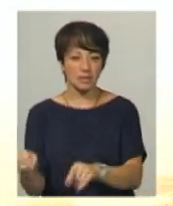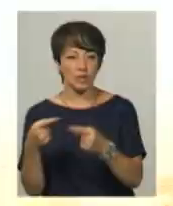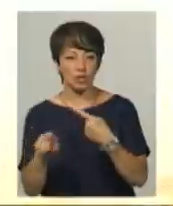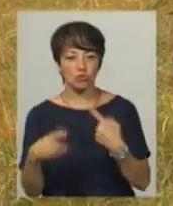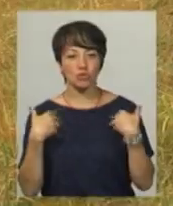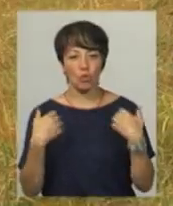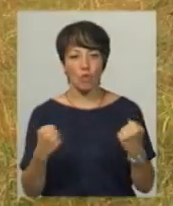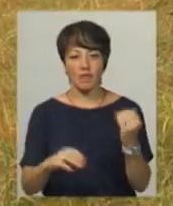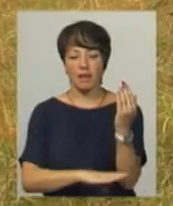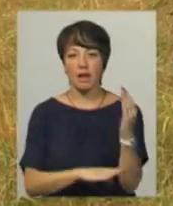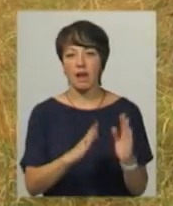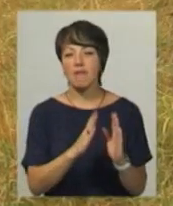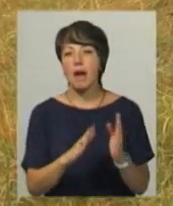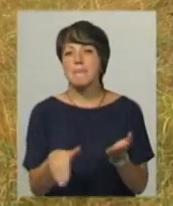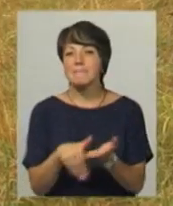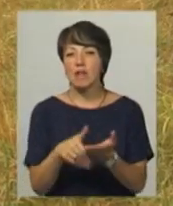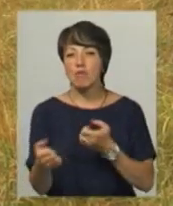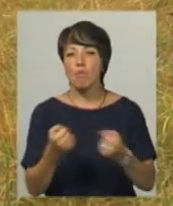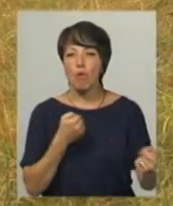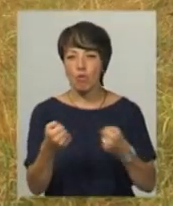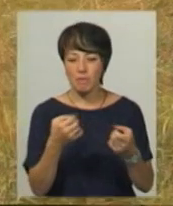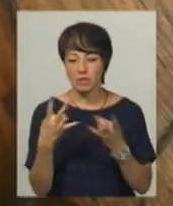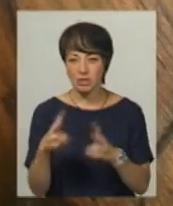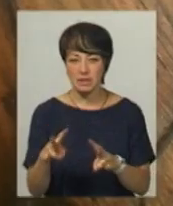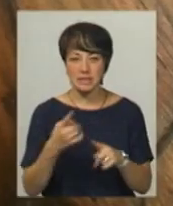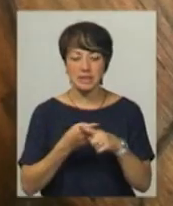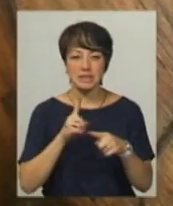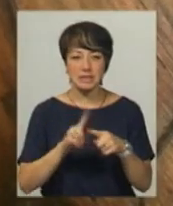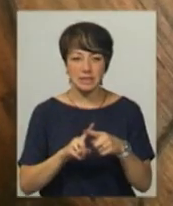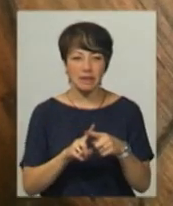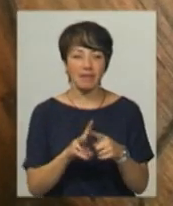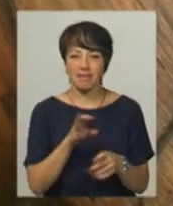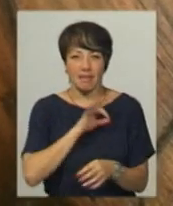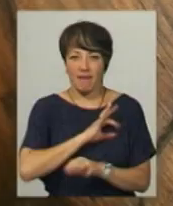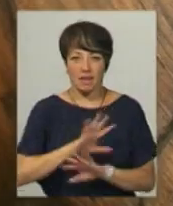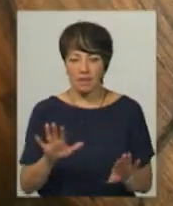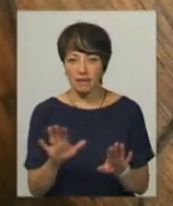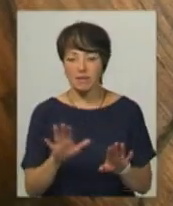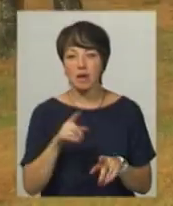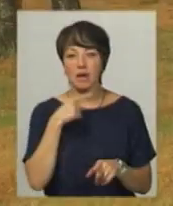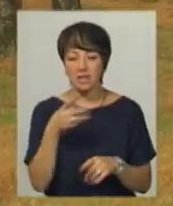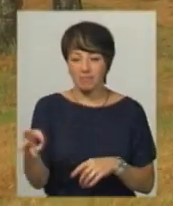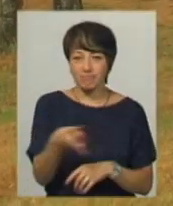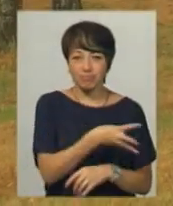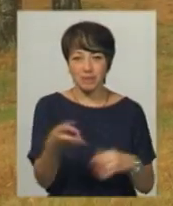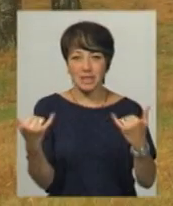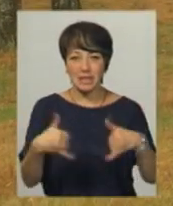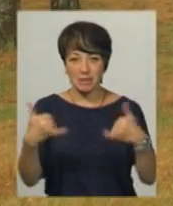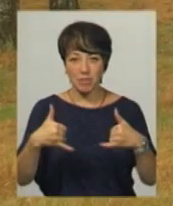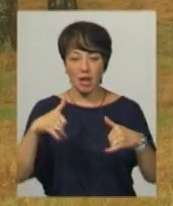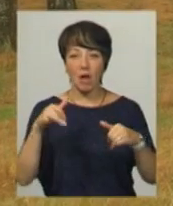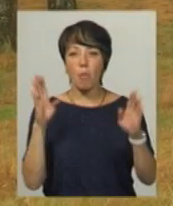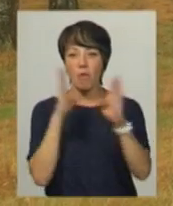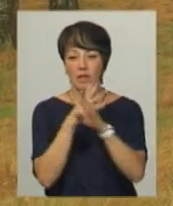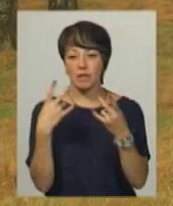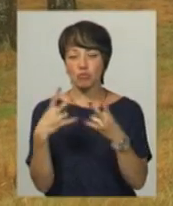здорові дерева. Методів боротьби з шкідниками є кілька, каже головний лісничий, та всі вони неефективні. Розпилення хімічних препаратів з повітря нашкодить